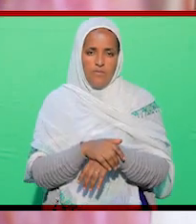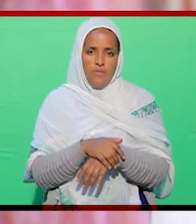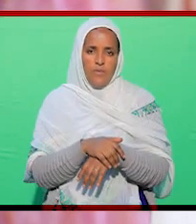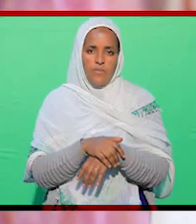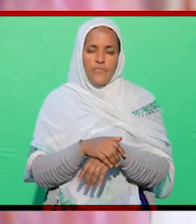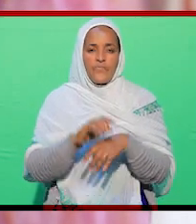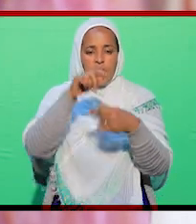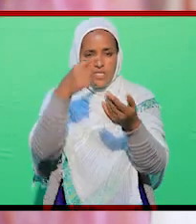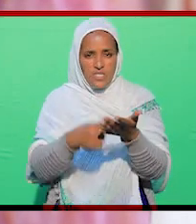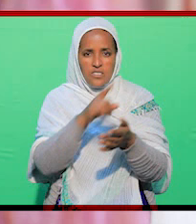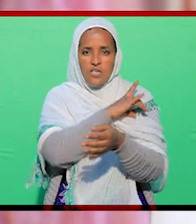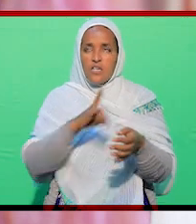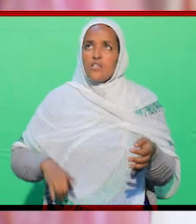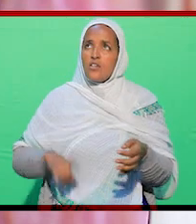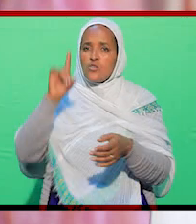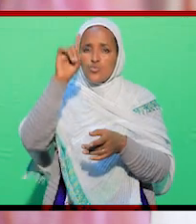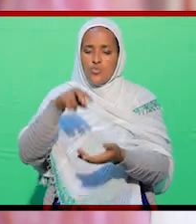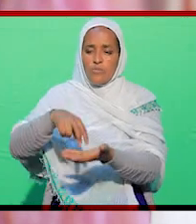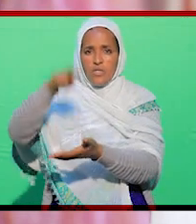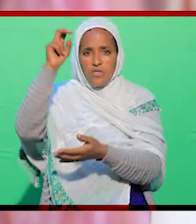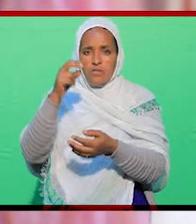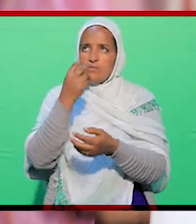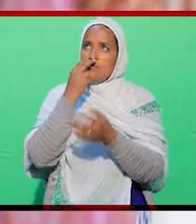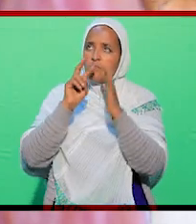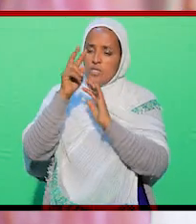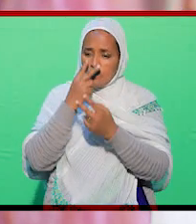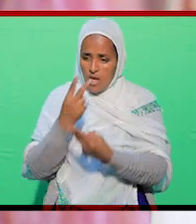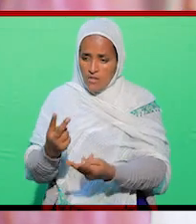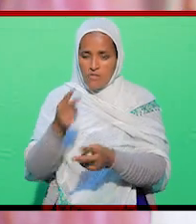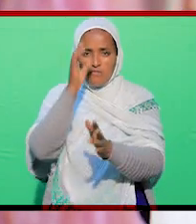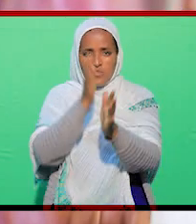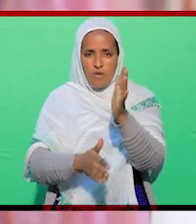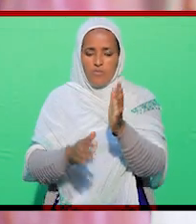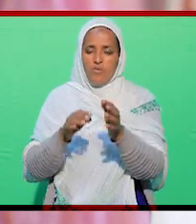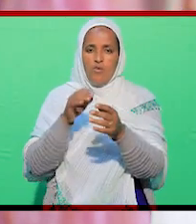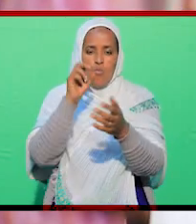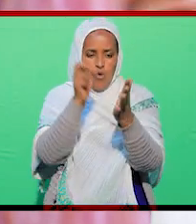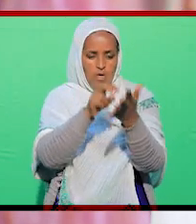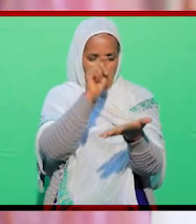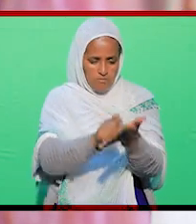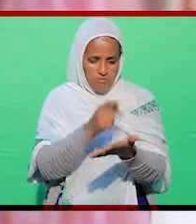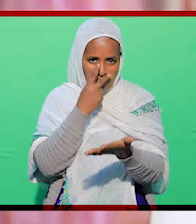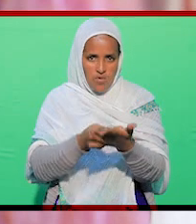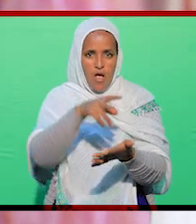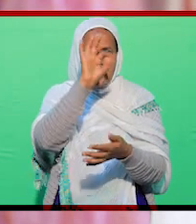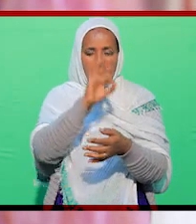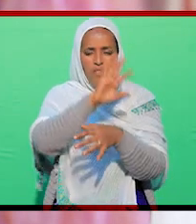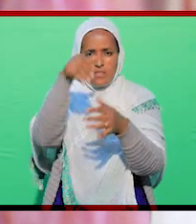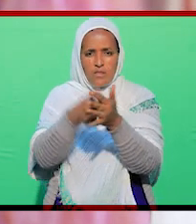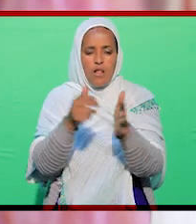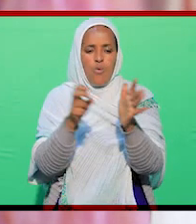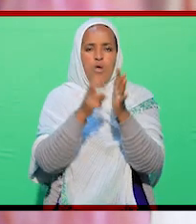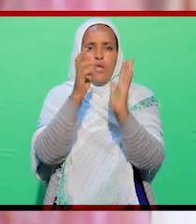ተስፋ የምናረገው ነው ገና ማለት ነው። ስለዚህ የክርስቶስን መነሳት በትንቢት አይተን ፍጻሜውም መነሳቱ በወንጌል